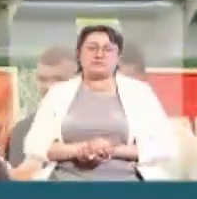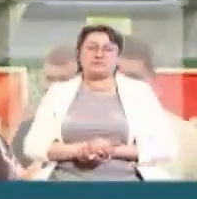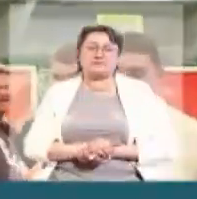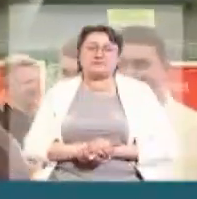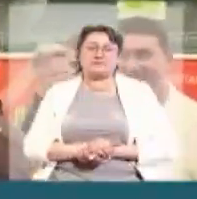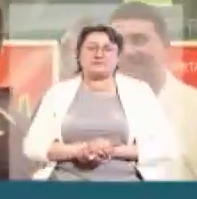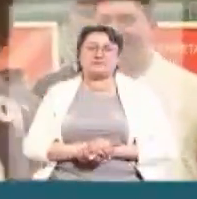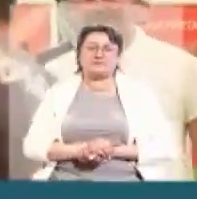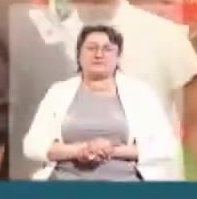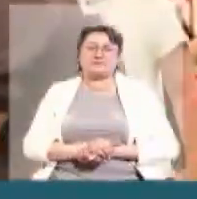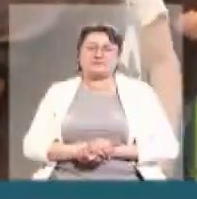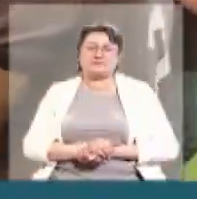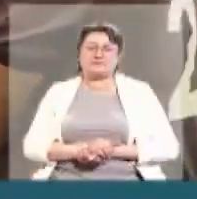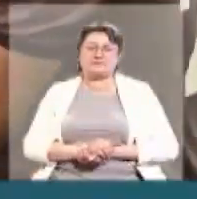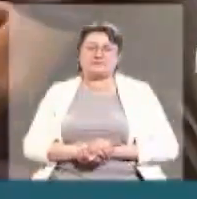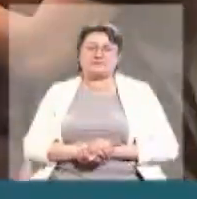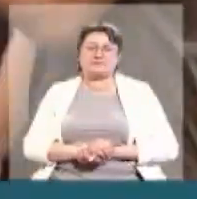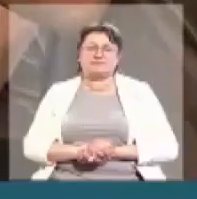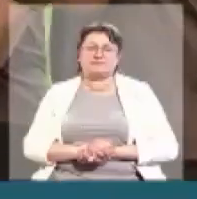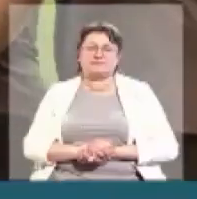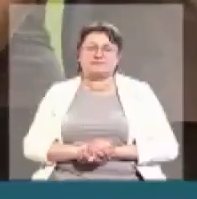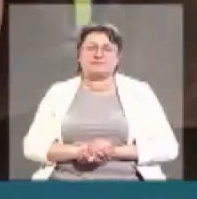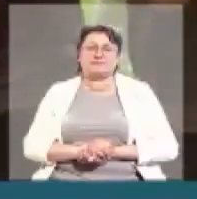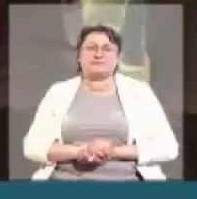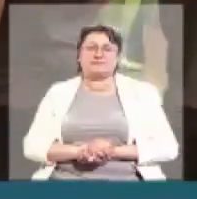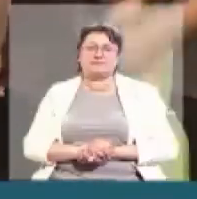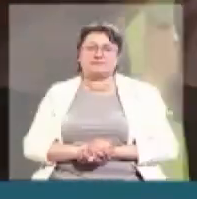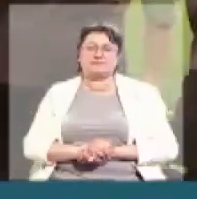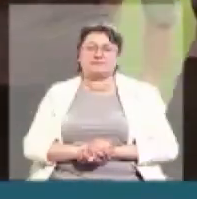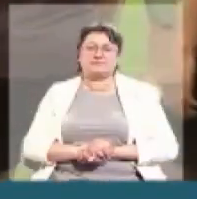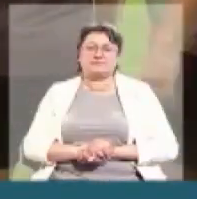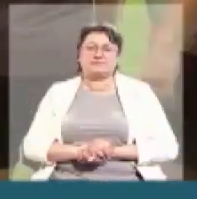Оразғали Нұрғалиев, Радион Бабич, Қостанай телеарнасы.